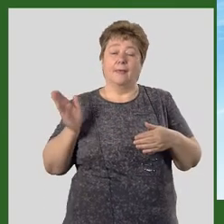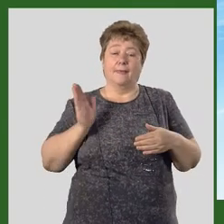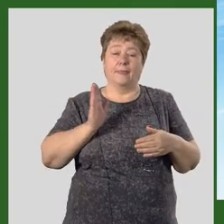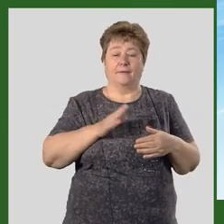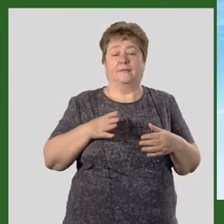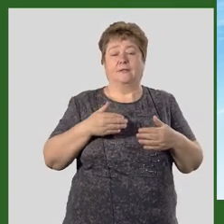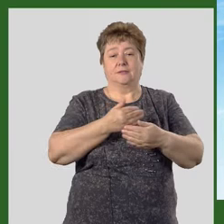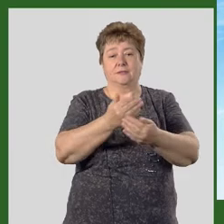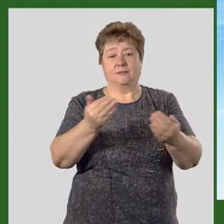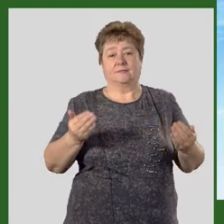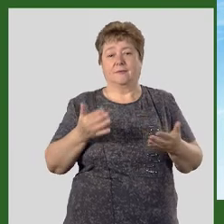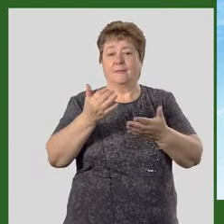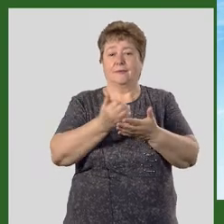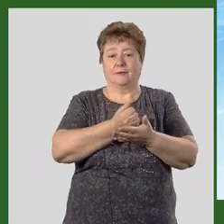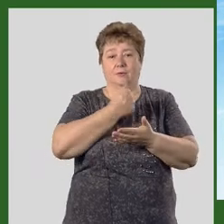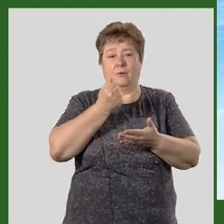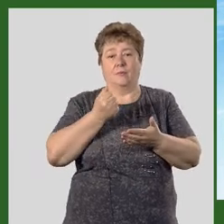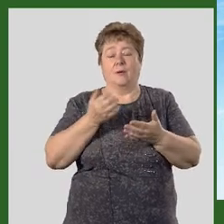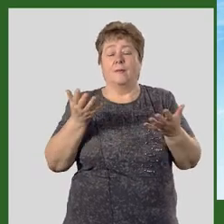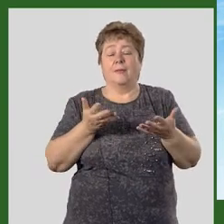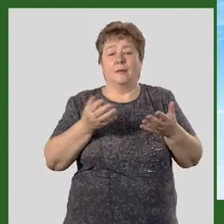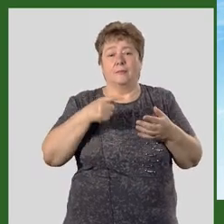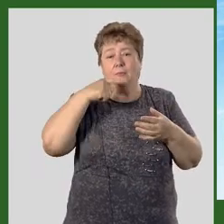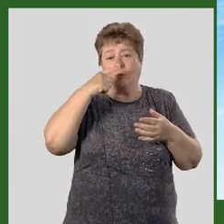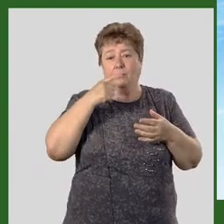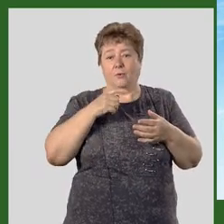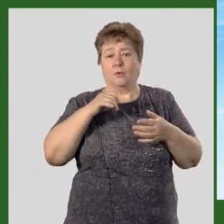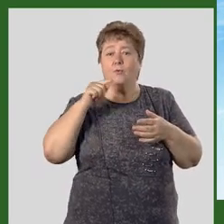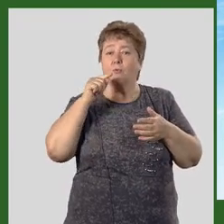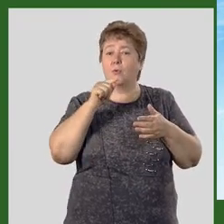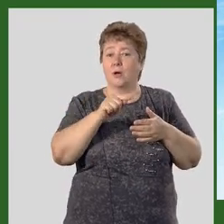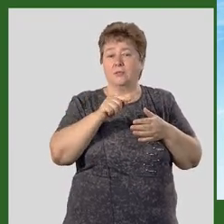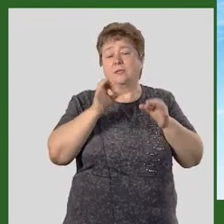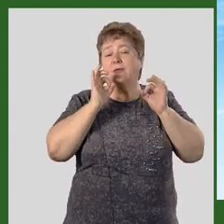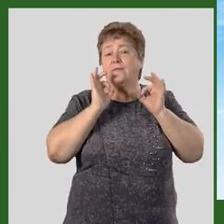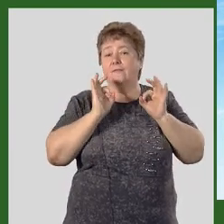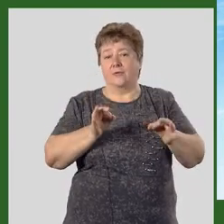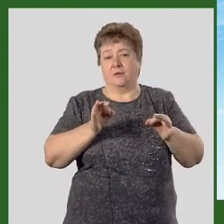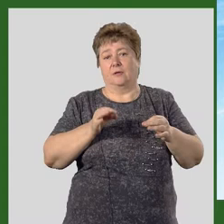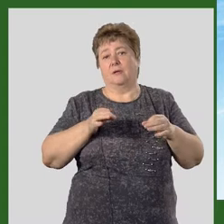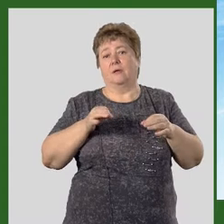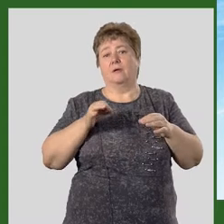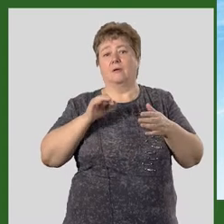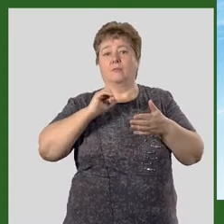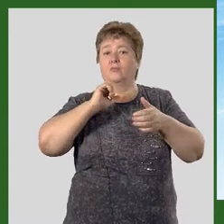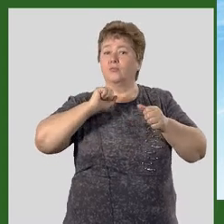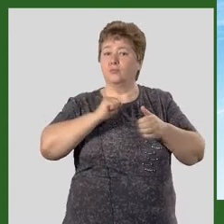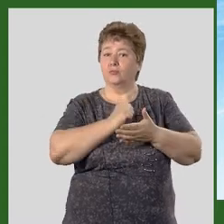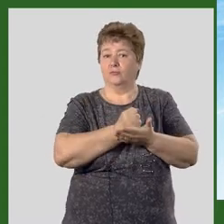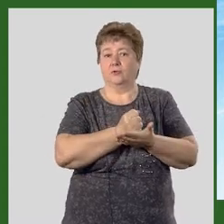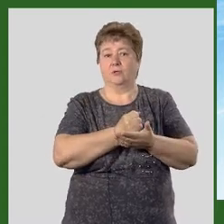Давайте мы с вами определим, под каким номером указано верное утверждение.